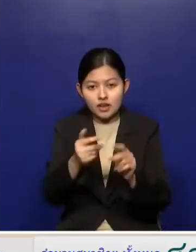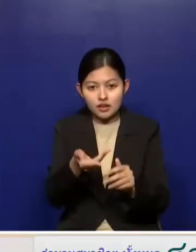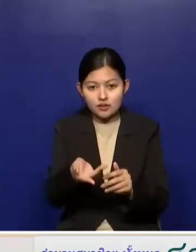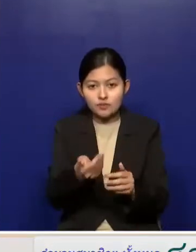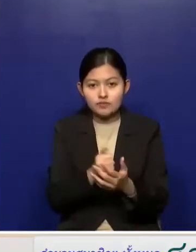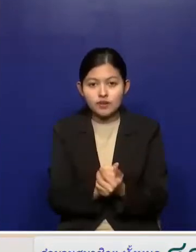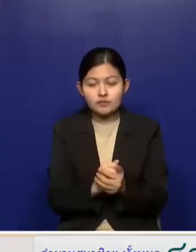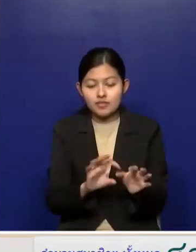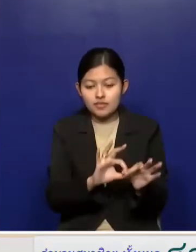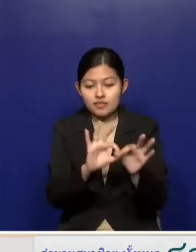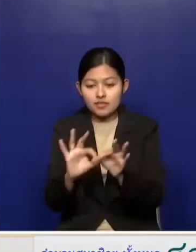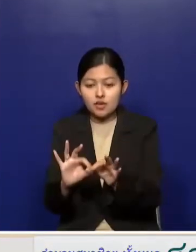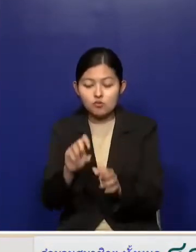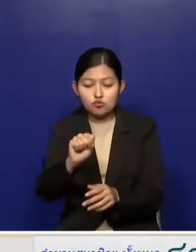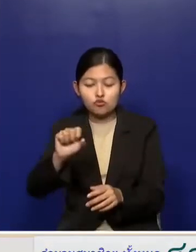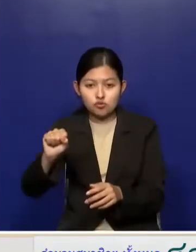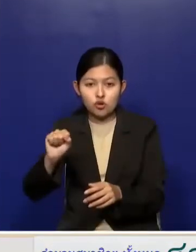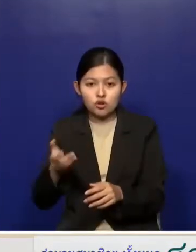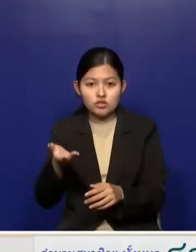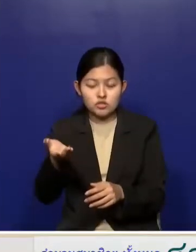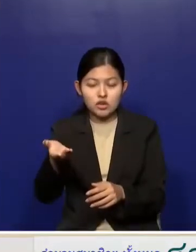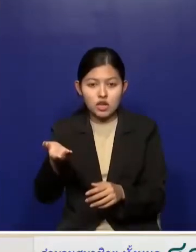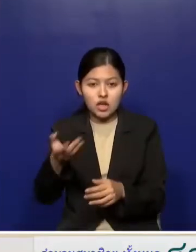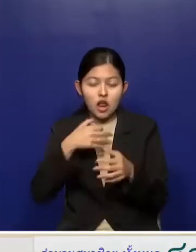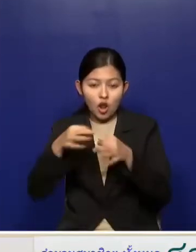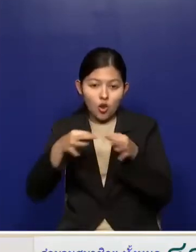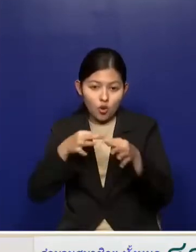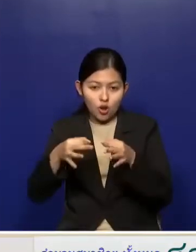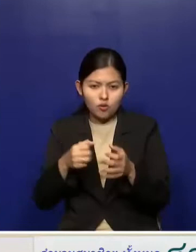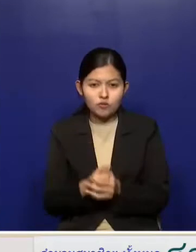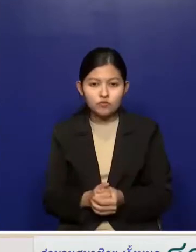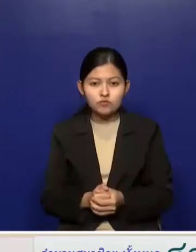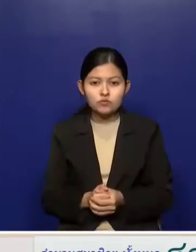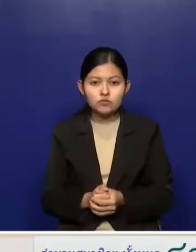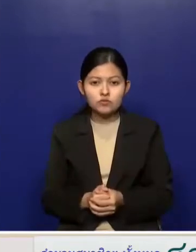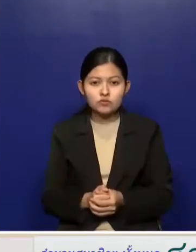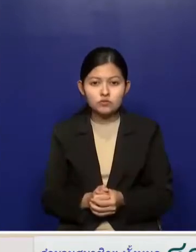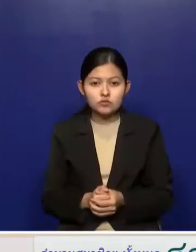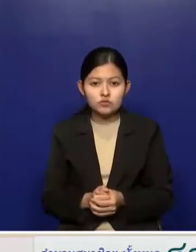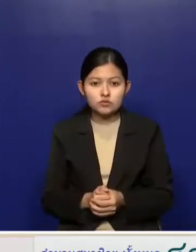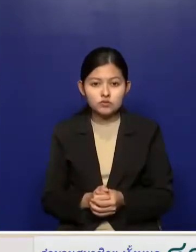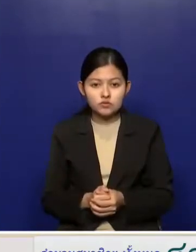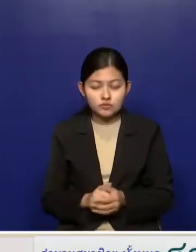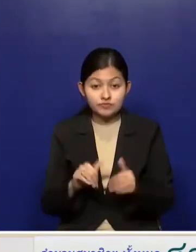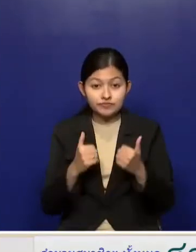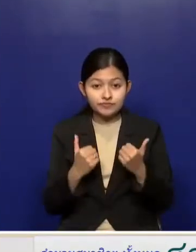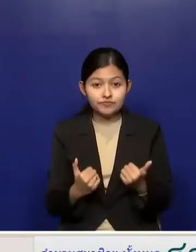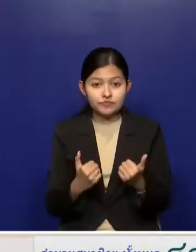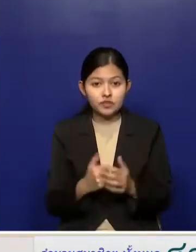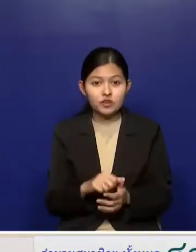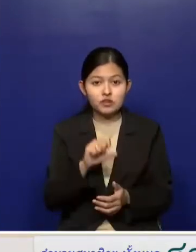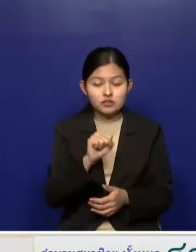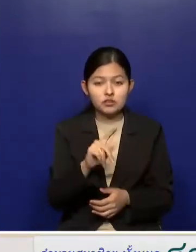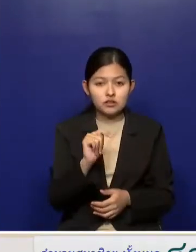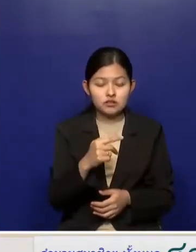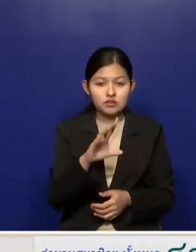ที่เกี่ยวพักับทางสถาท่างที่การุณาอภิปรายอัี้เป็ส่วของสธ. Mazากอะไรก็ตามปจจุบนนี้ต้องถือกระ Oxford Times